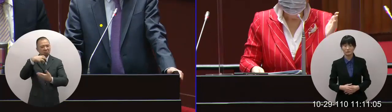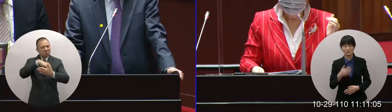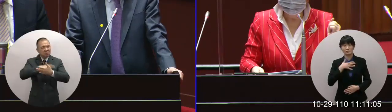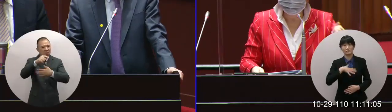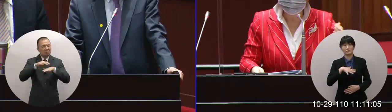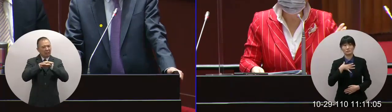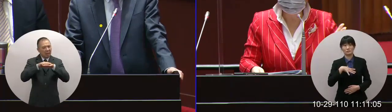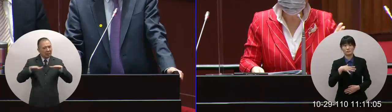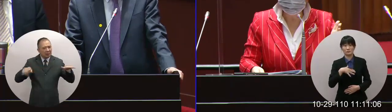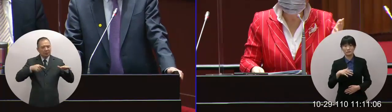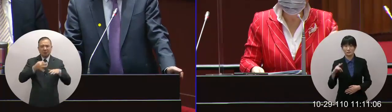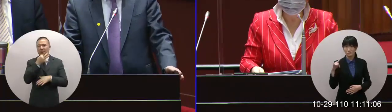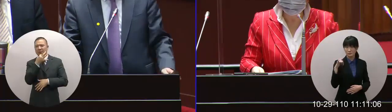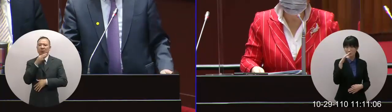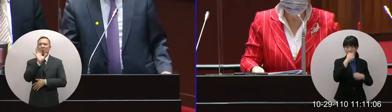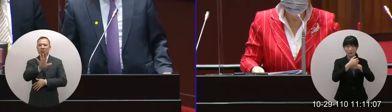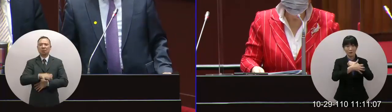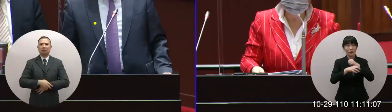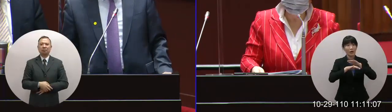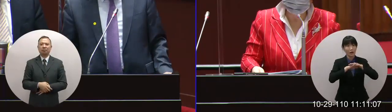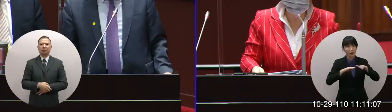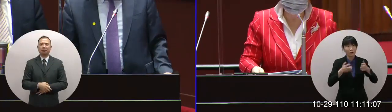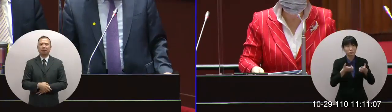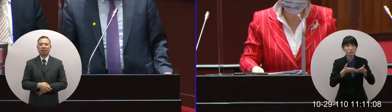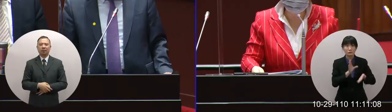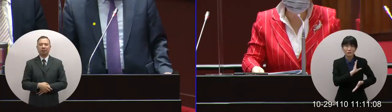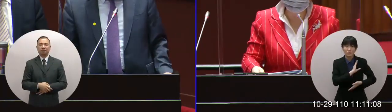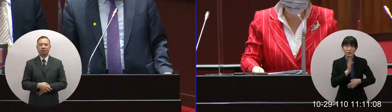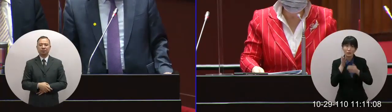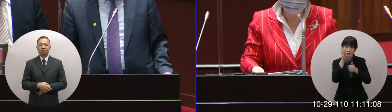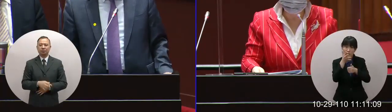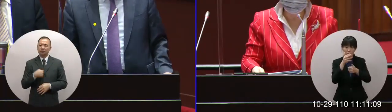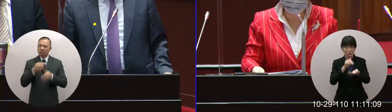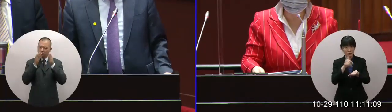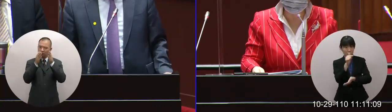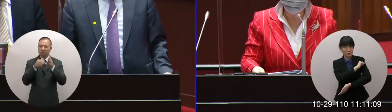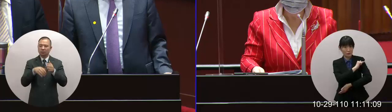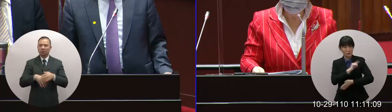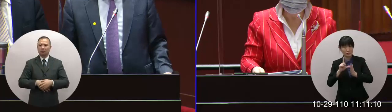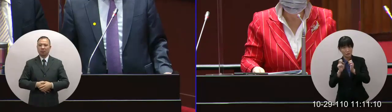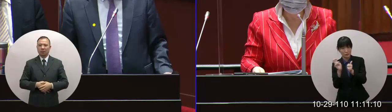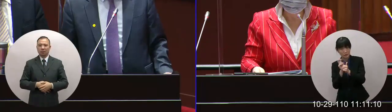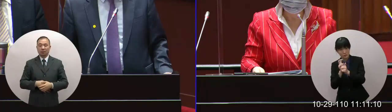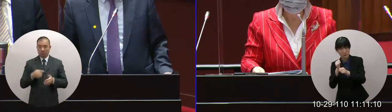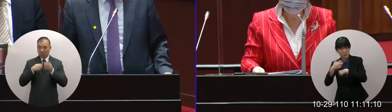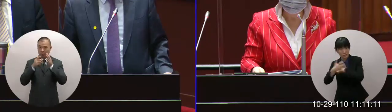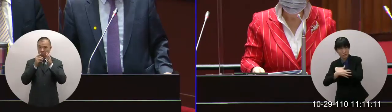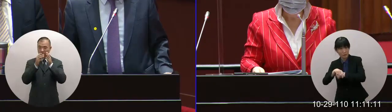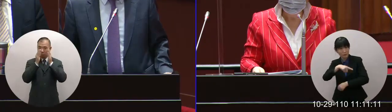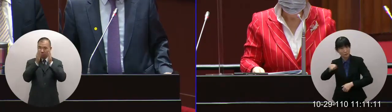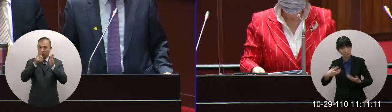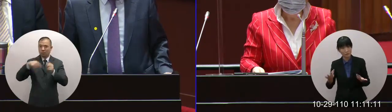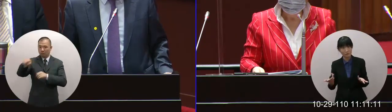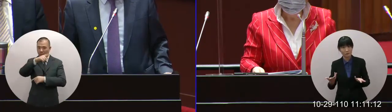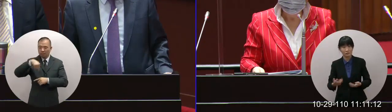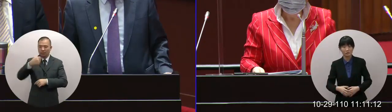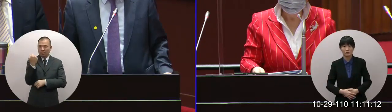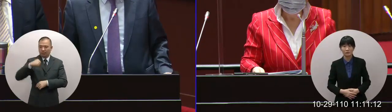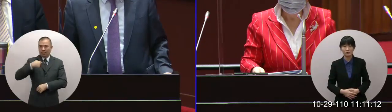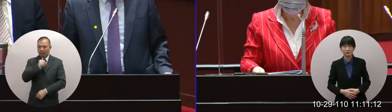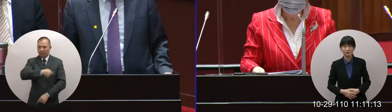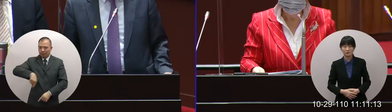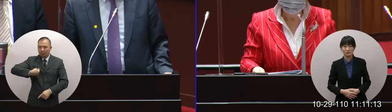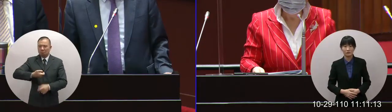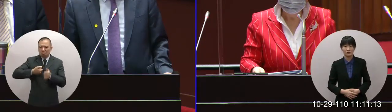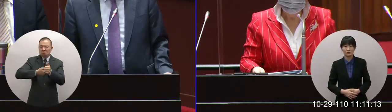短短检疫天 数，机组人员安全重要。那医疗医师人员与长照人员呢？ 对他的抗体哈，就有特别的一个追